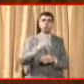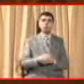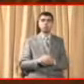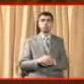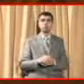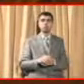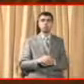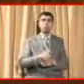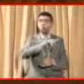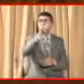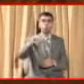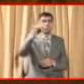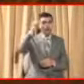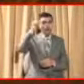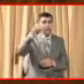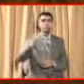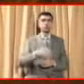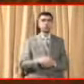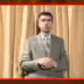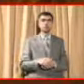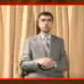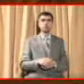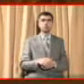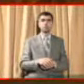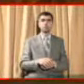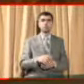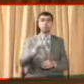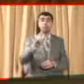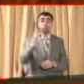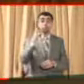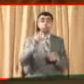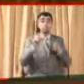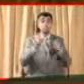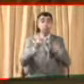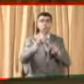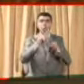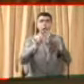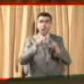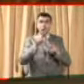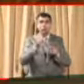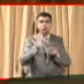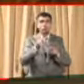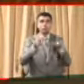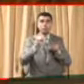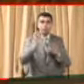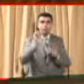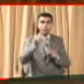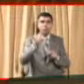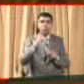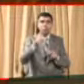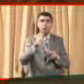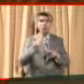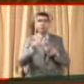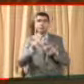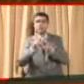وكما كتعرفوا انه عندنا لجنه ديال تتبع تمويل الاسواق بصفه